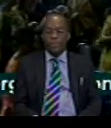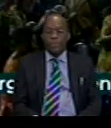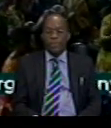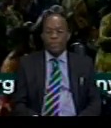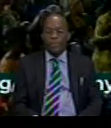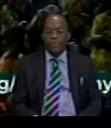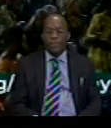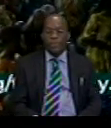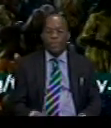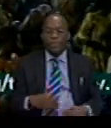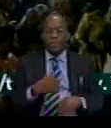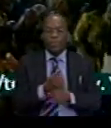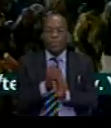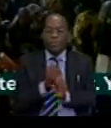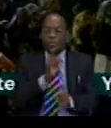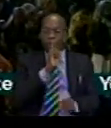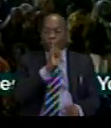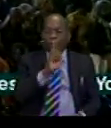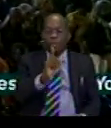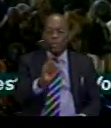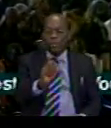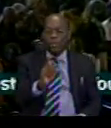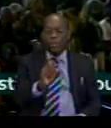Make sure.